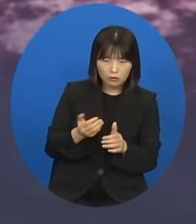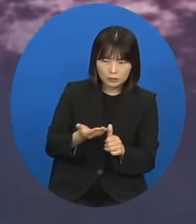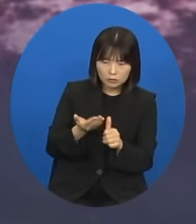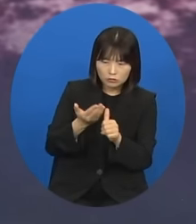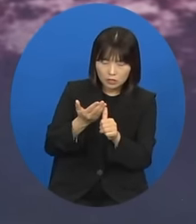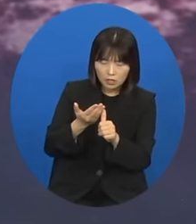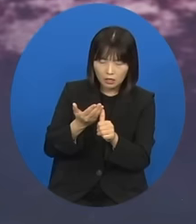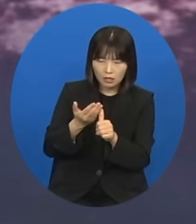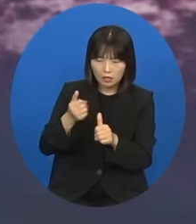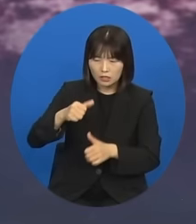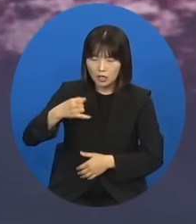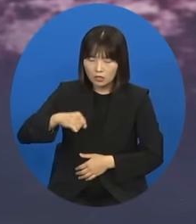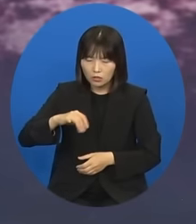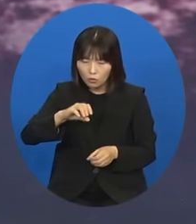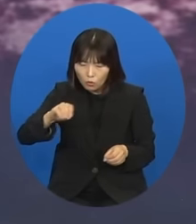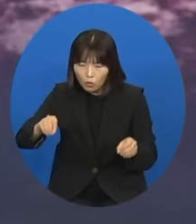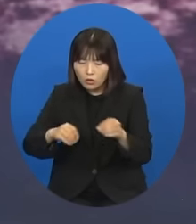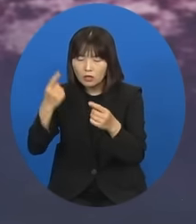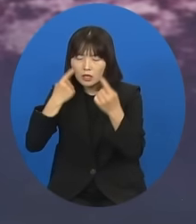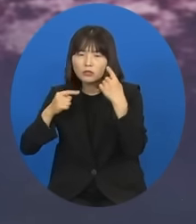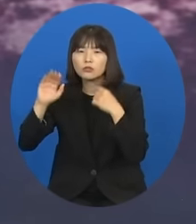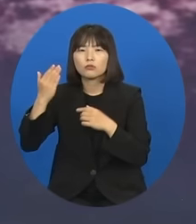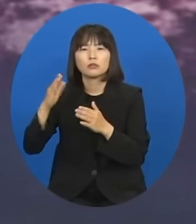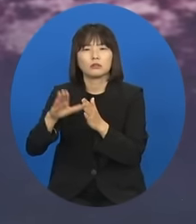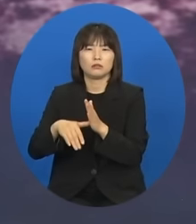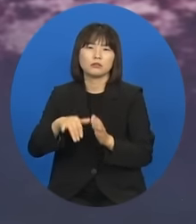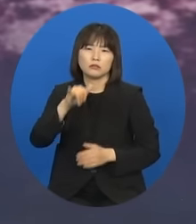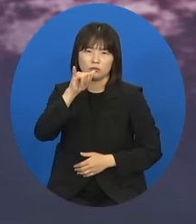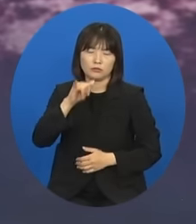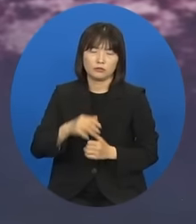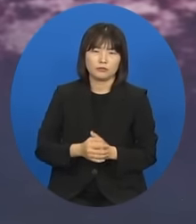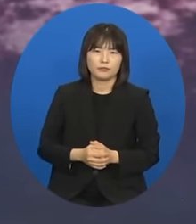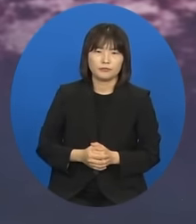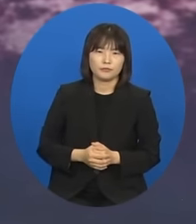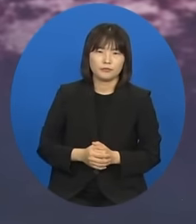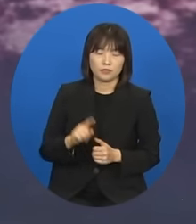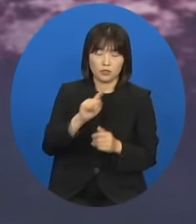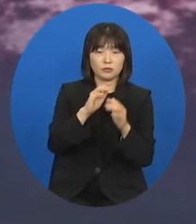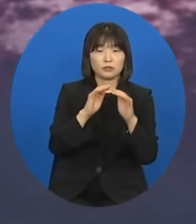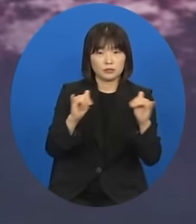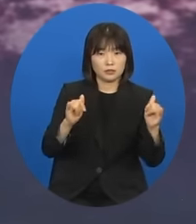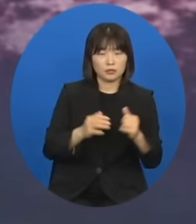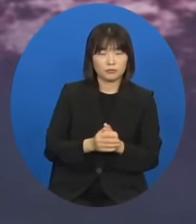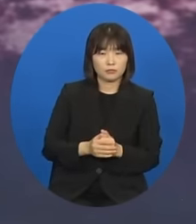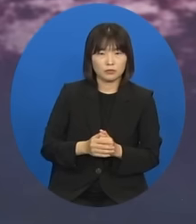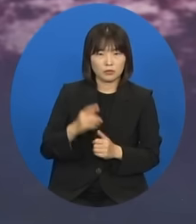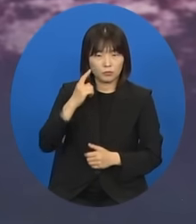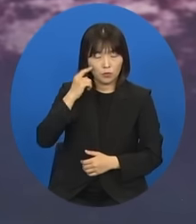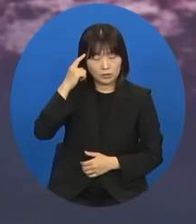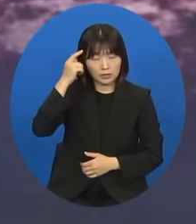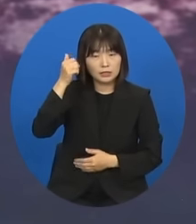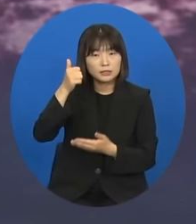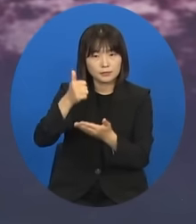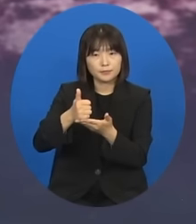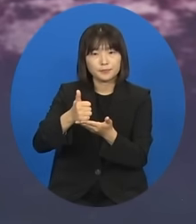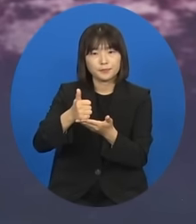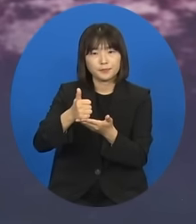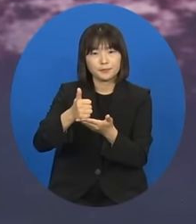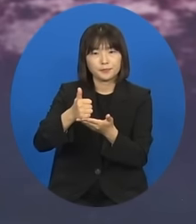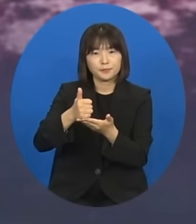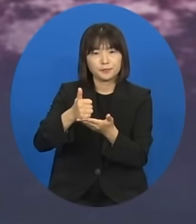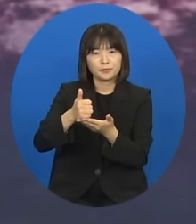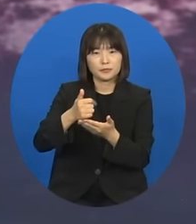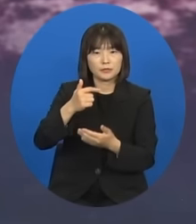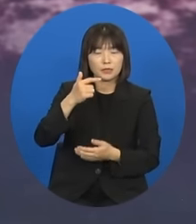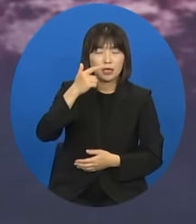있습니다 부모와 자녀가 그것 때문에 더 멀어지는 경우를 봐요 어떤 분은요 목사님인데 어 아버지가